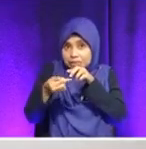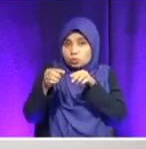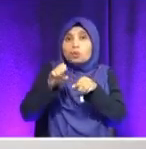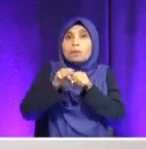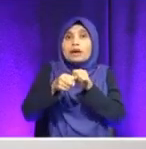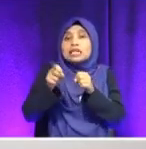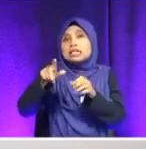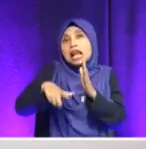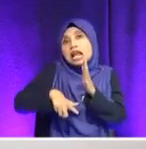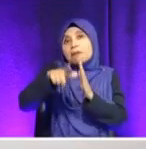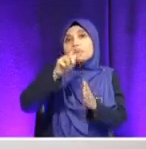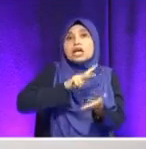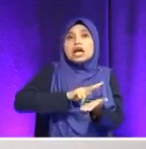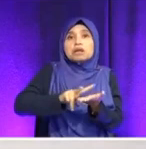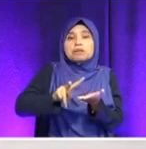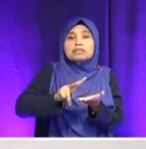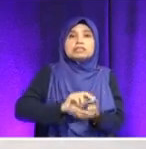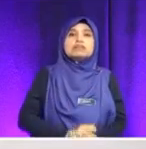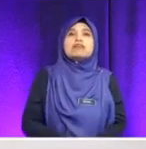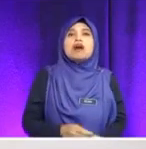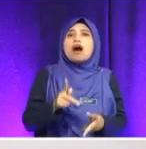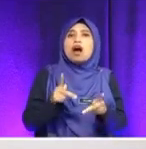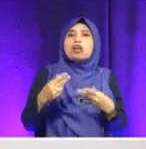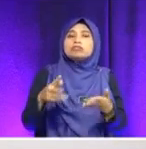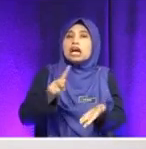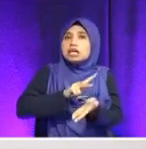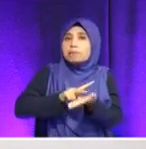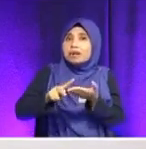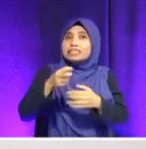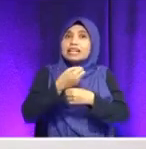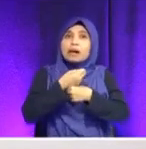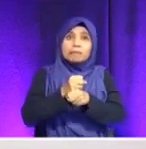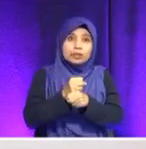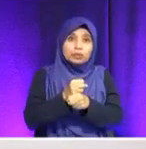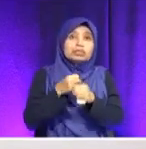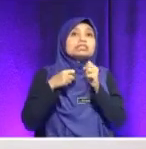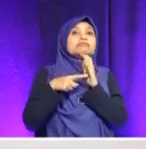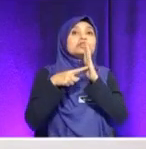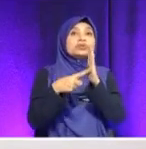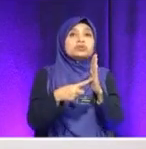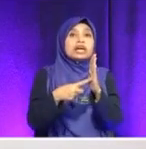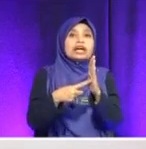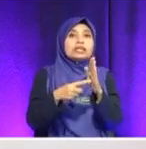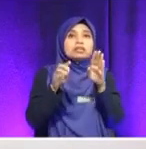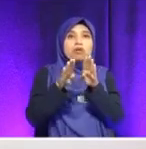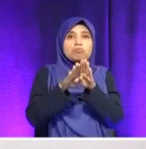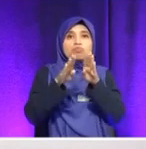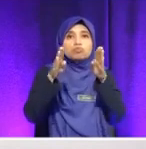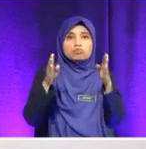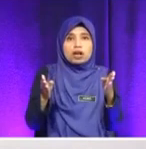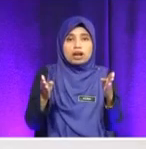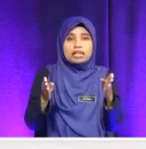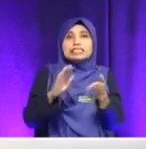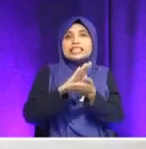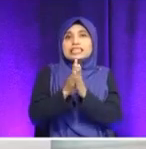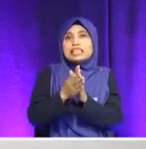Okey. Okey, jadi kalau dah kemas, dia akan berbentuk seperti ini. Kemudian kita buka lah kelopak